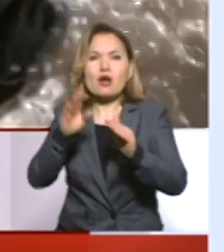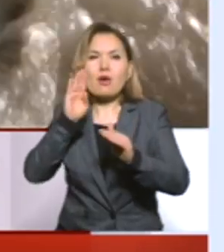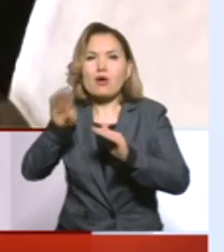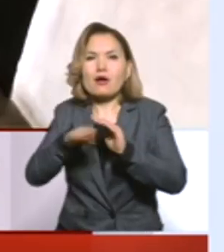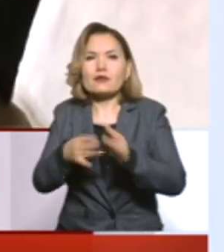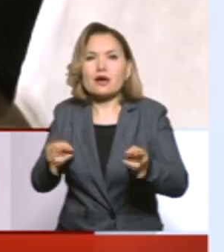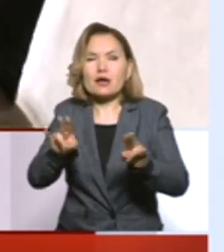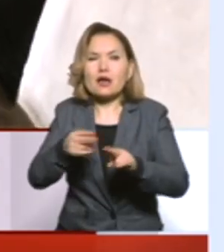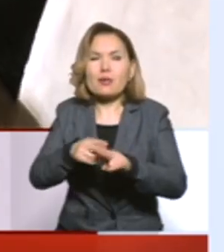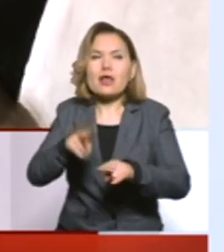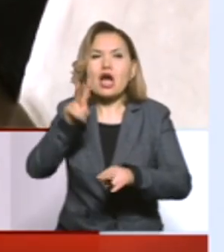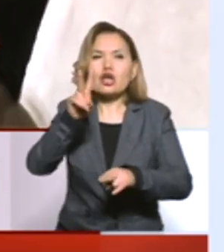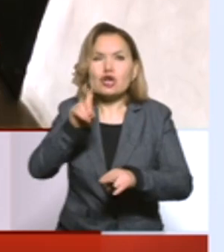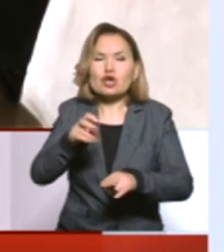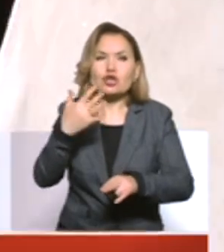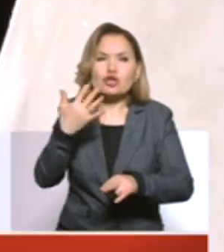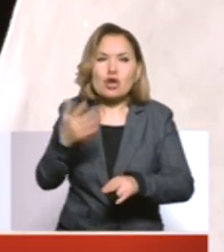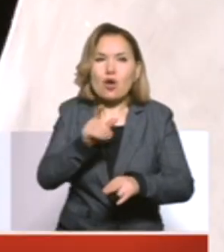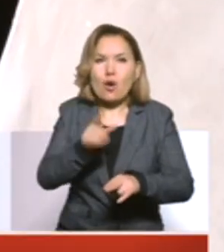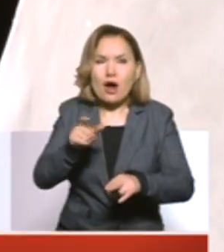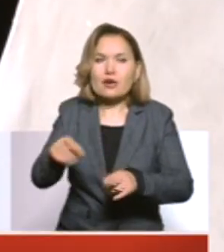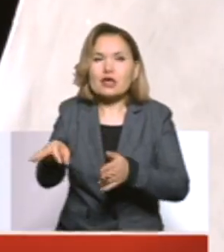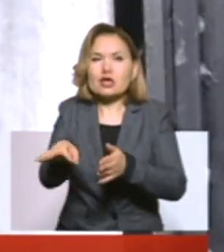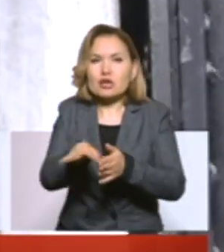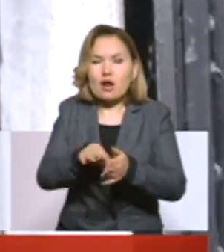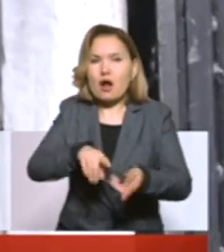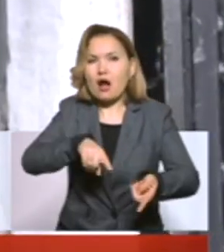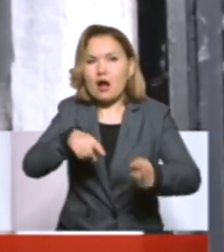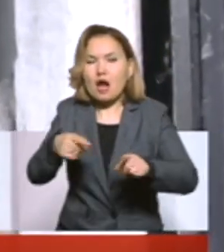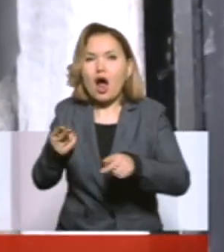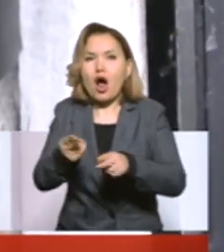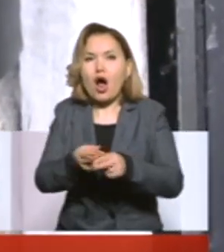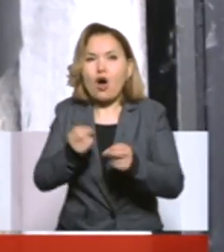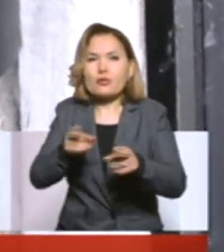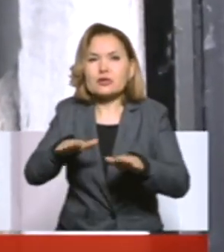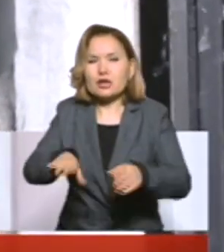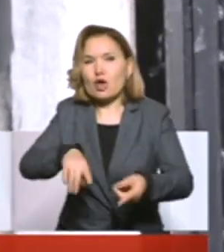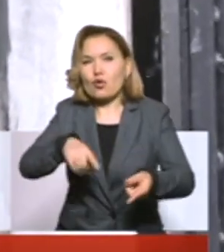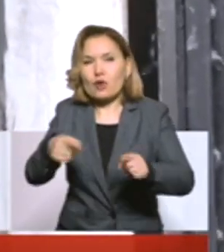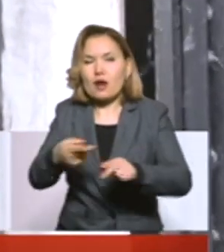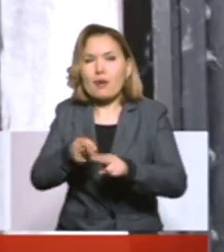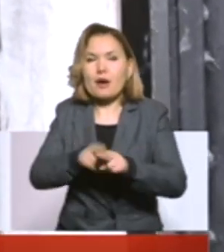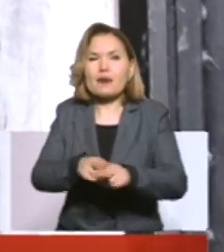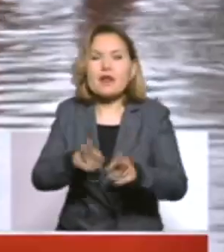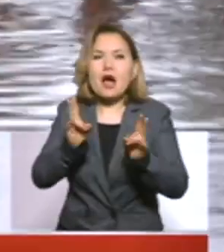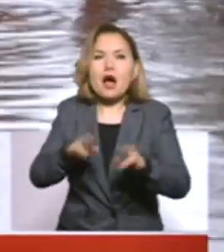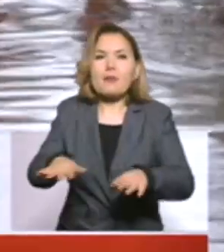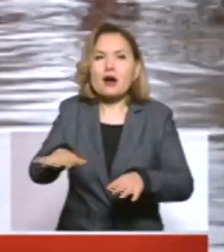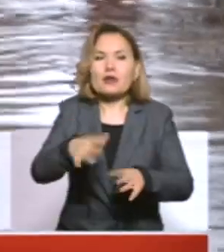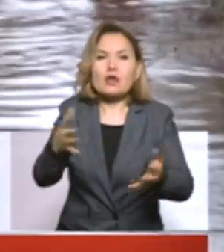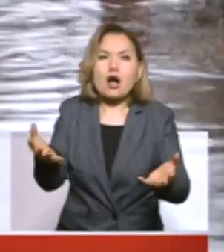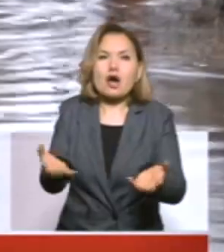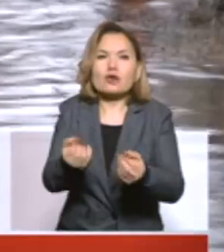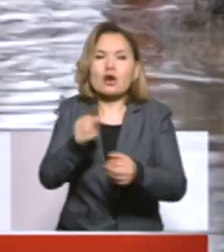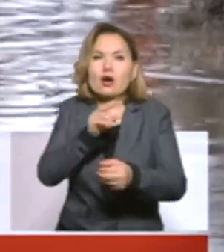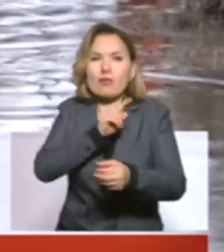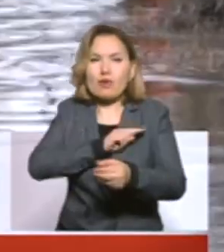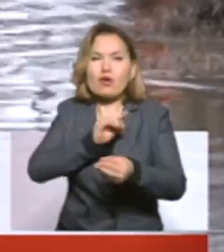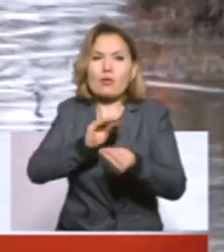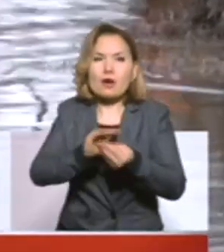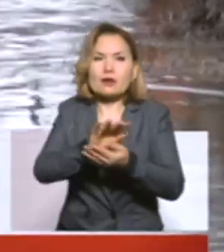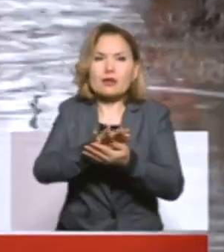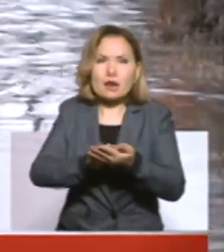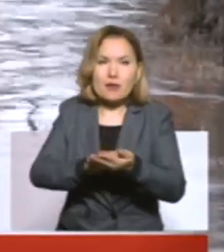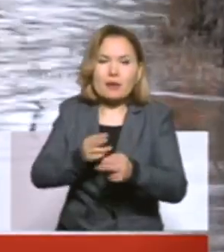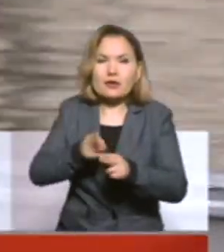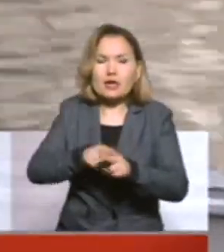кірді. 250-ге жуық тұрғын жедел түрде қауіпсіз жерге көшірілді. Апатты аймақтарда құтқару жұмыстары әлі де жүріп